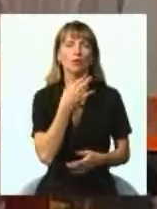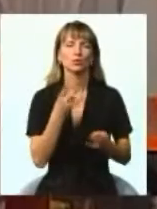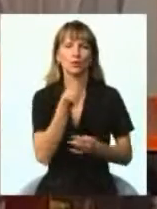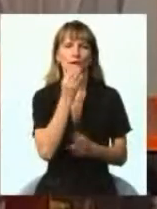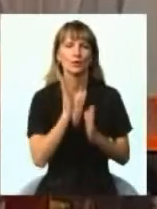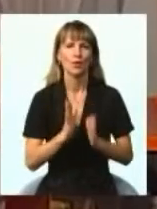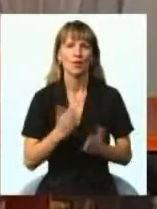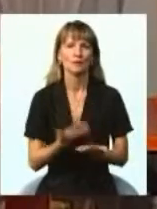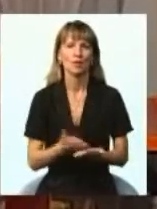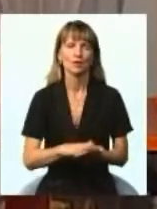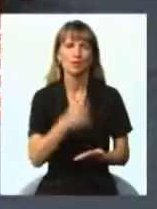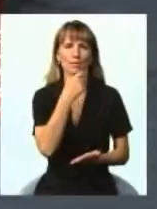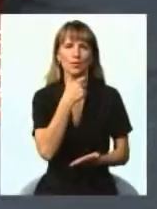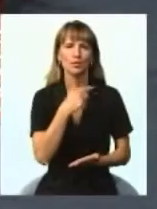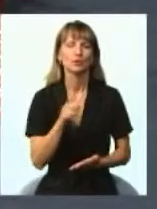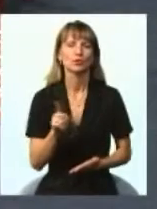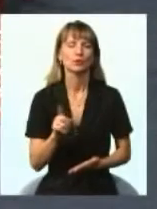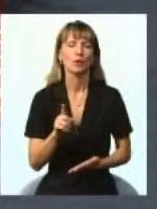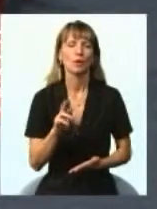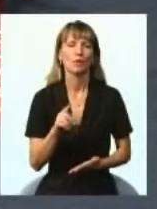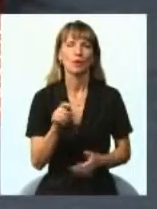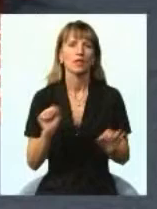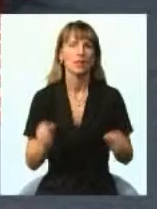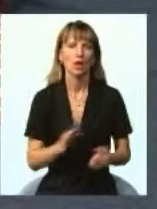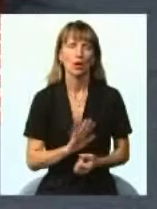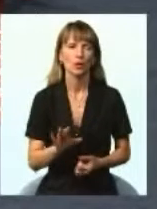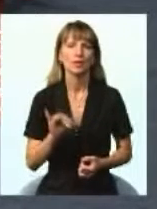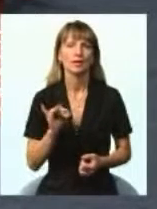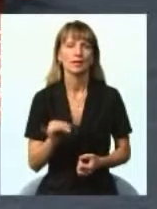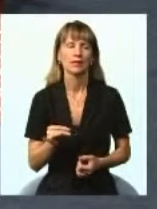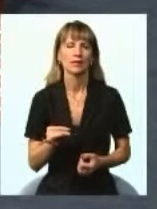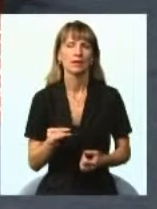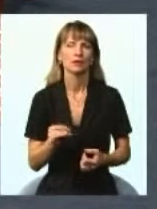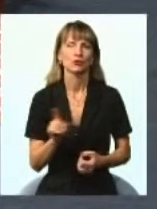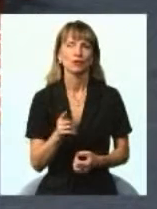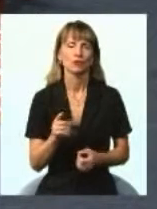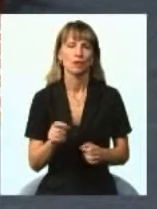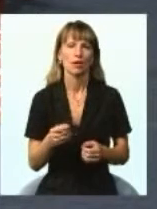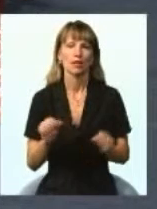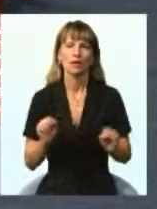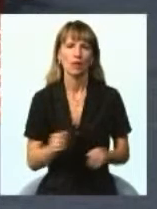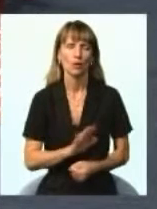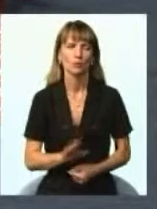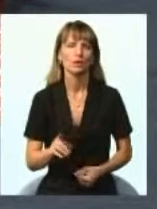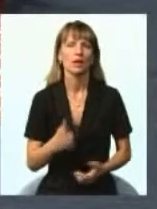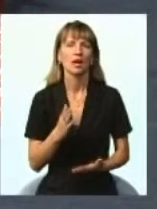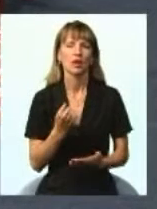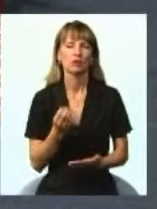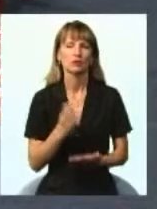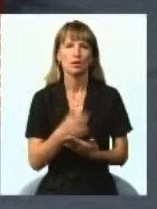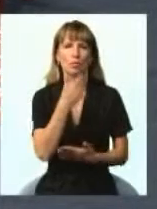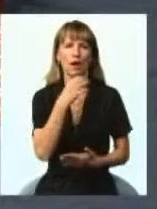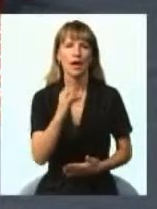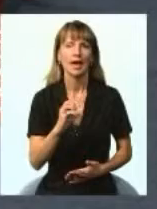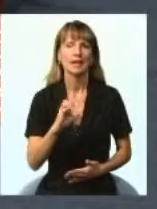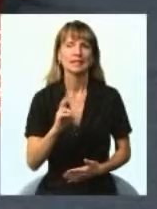треба. Що воно не холодне і таке більш-менш простале. А що ж тобі відомо про такий вид морозива, як ескімо? Адже